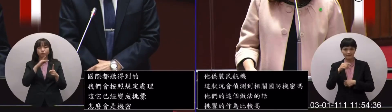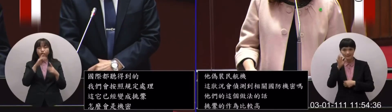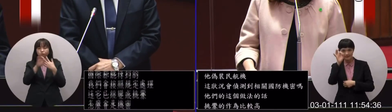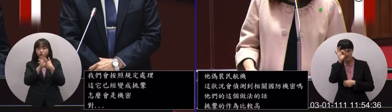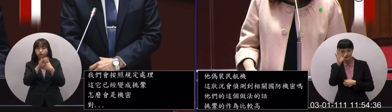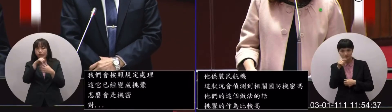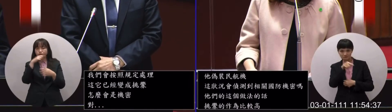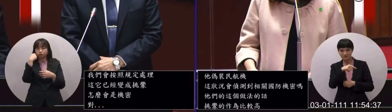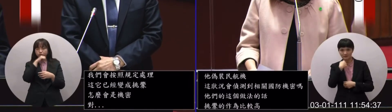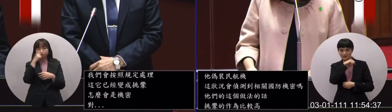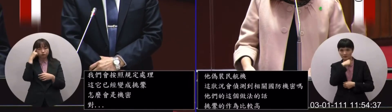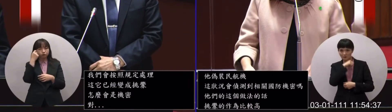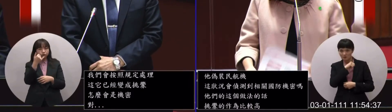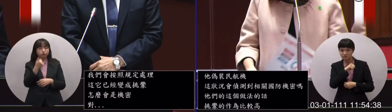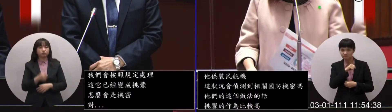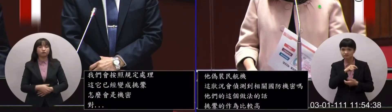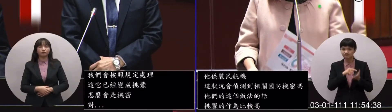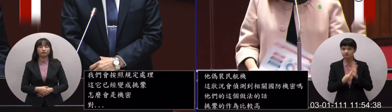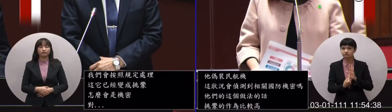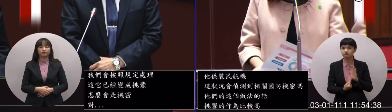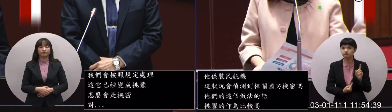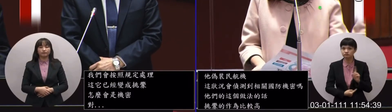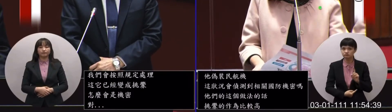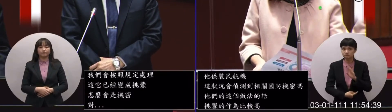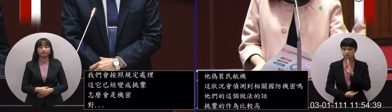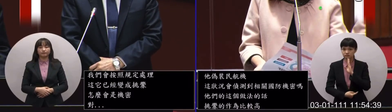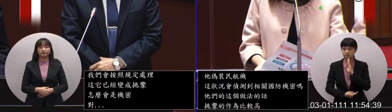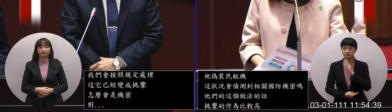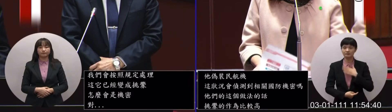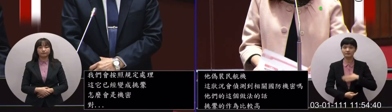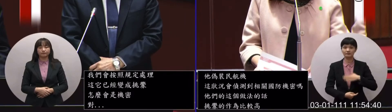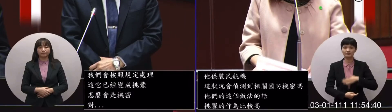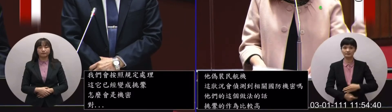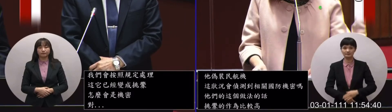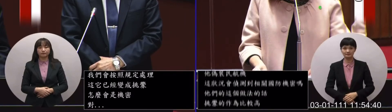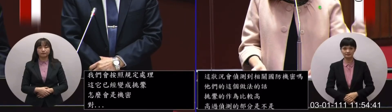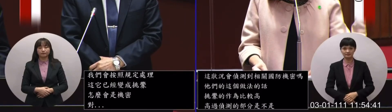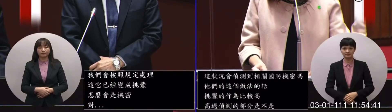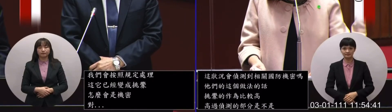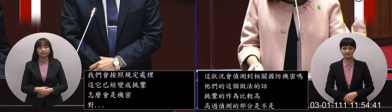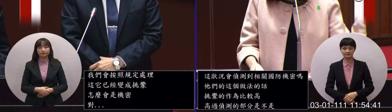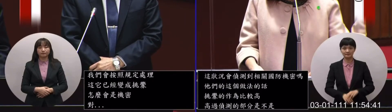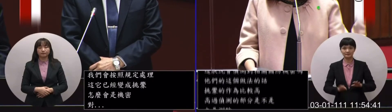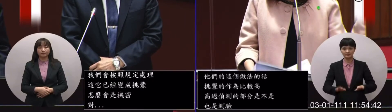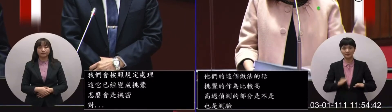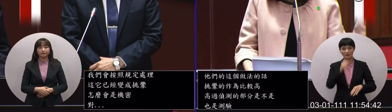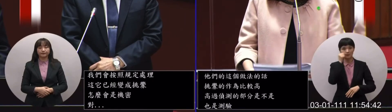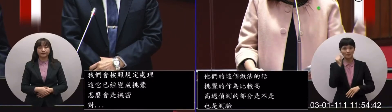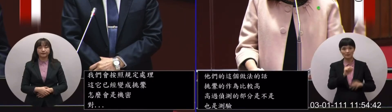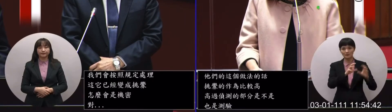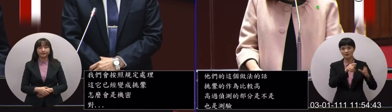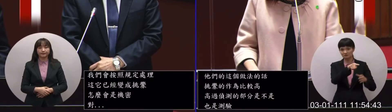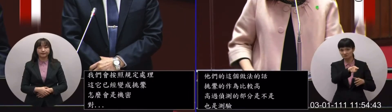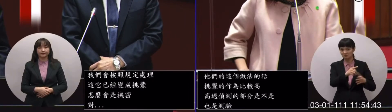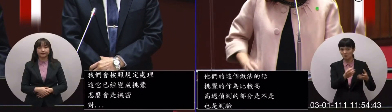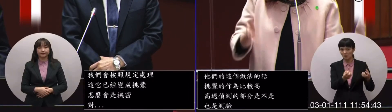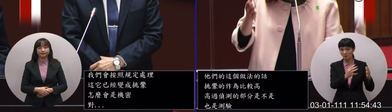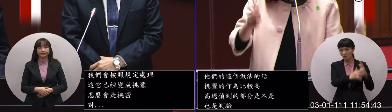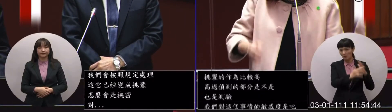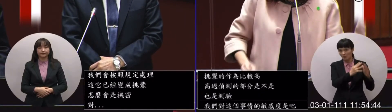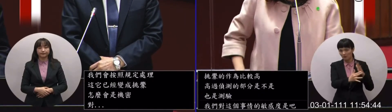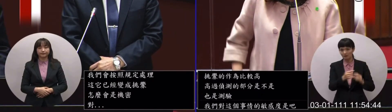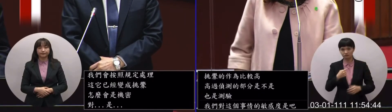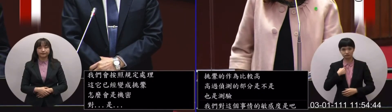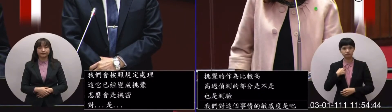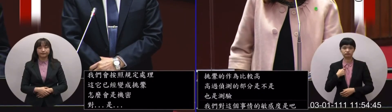啊。 好，了解。也就是，所以接下来第二个事情是，这一次因应乌克兰的状况，我相信大家也会反对。我觉